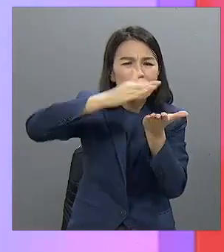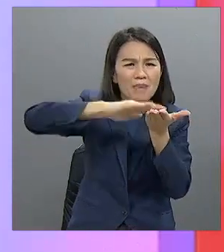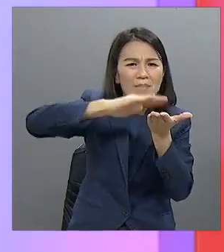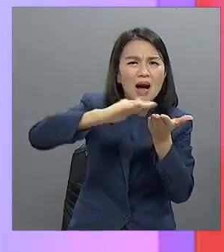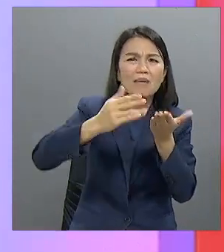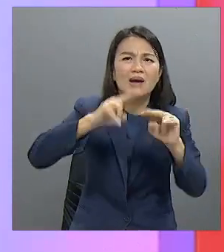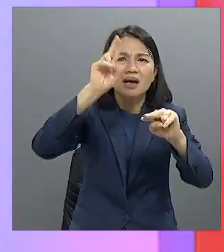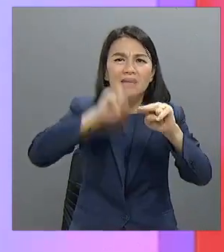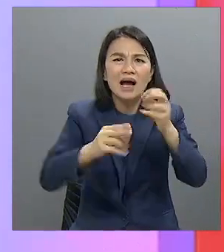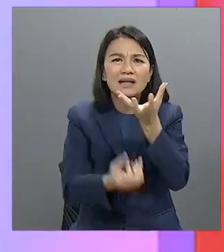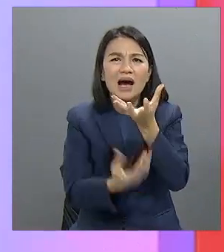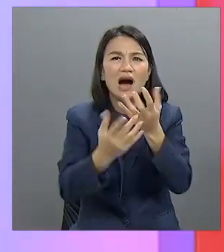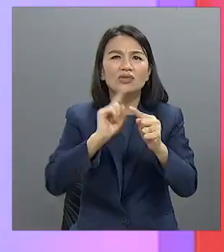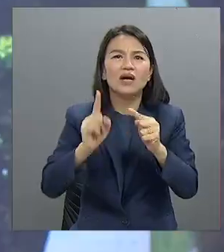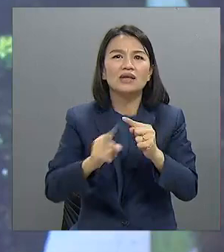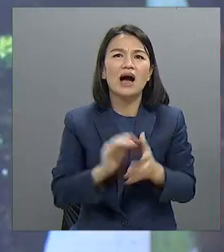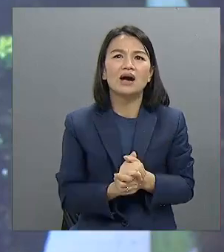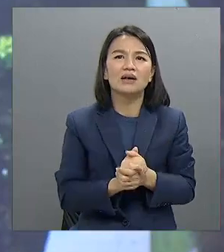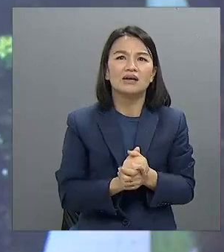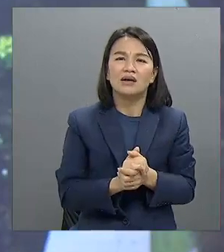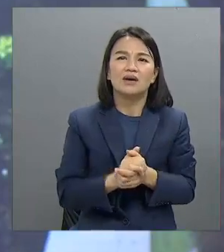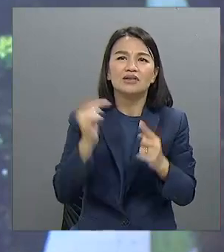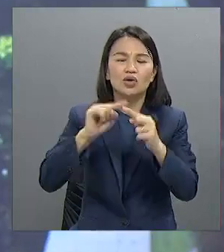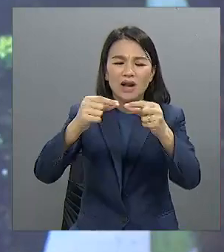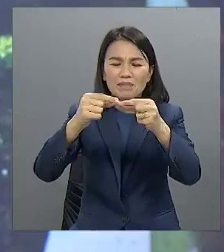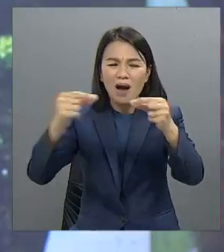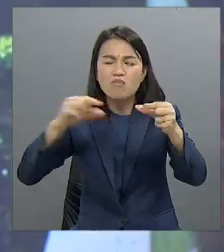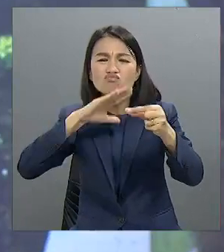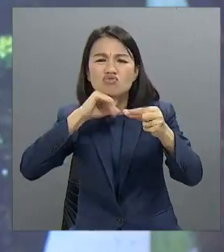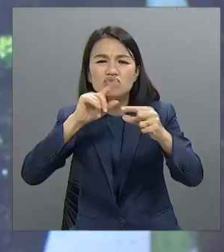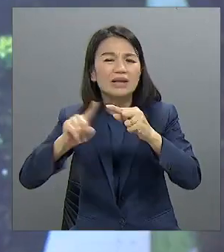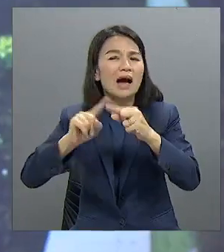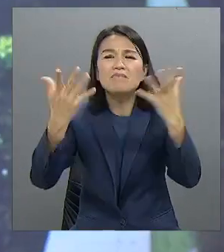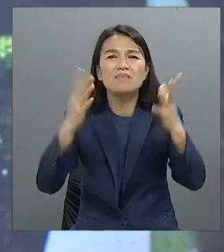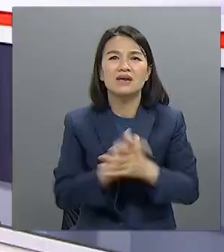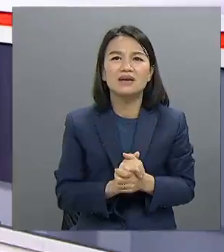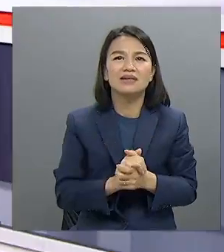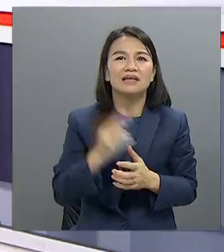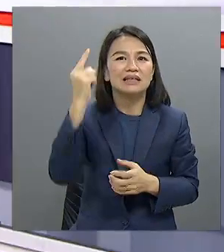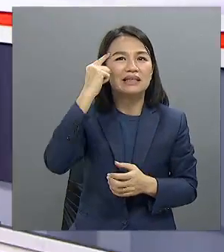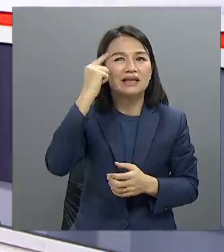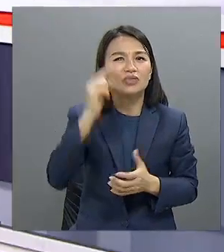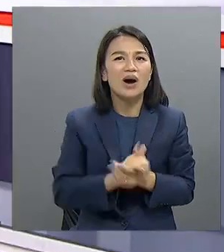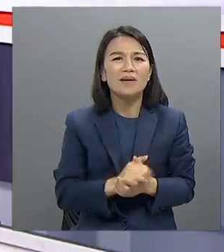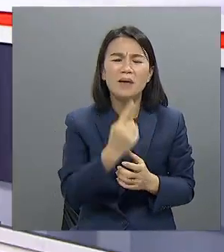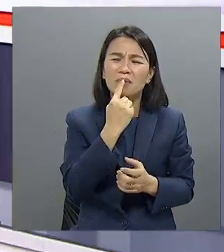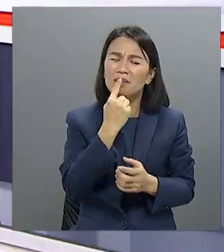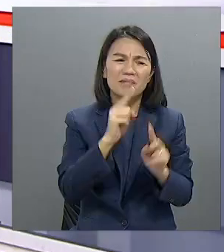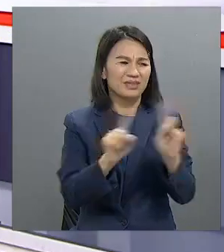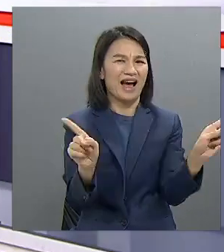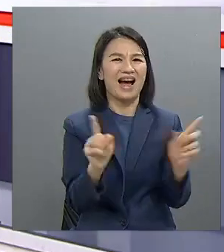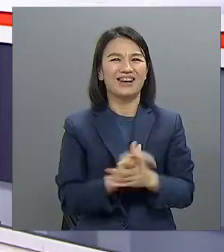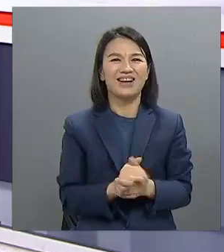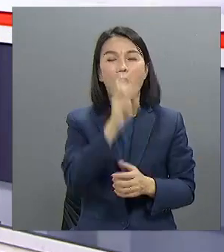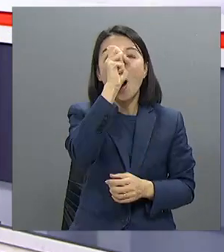วอะไรแบบเนี้ยมันจะไม่มีเบคอนก็ไม่มี ชื่อเหมือนที่เรากินกันคุณผู้ชมแต่รสชาติไม่เหมือนแน่นอนค่ะ หน้าตาได้ อาจจะเป็นเต้าหู้